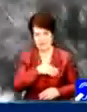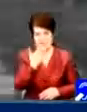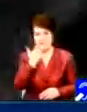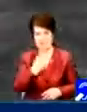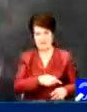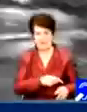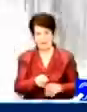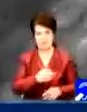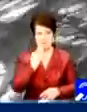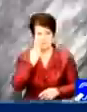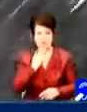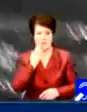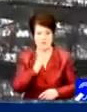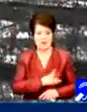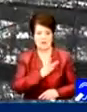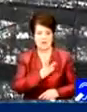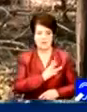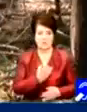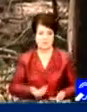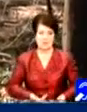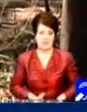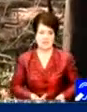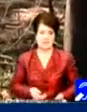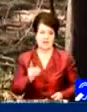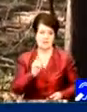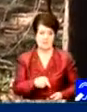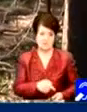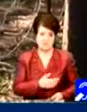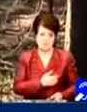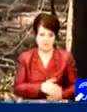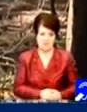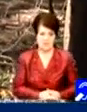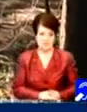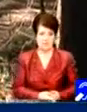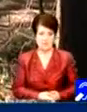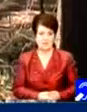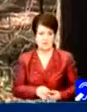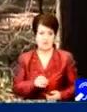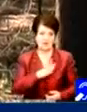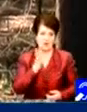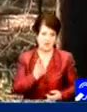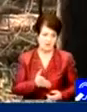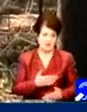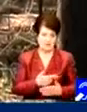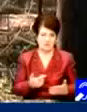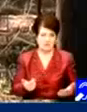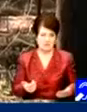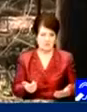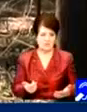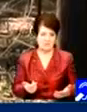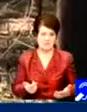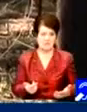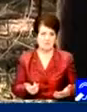km distanță de România în care doreau să trăiască. Acești căzuți erau răniți, care erau răniți, dar care și împușcați